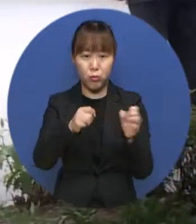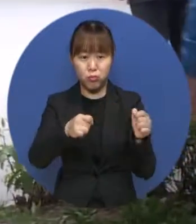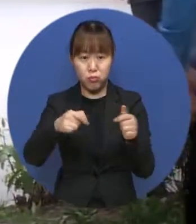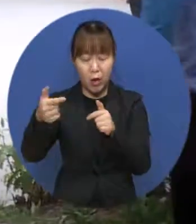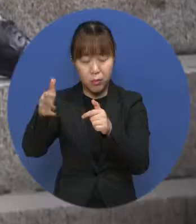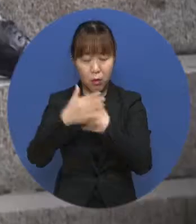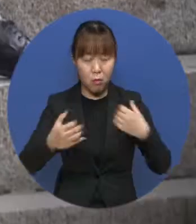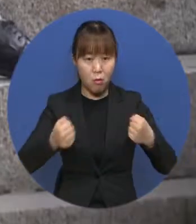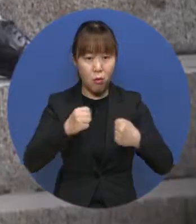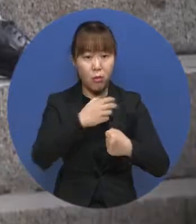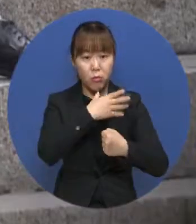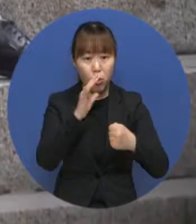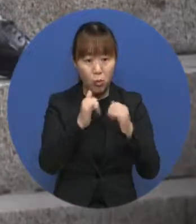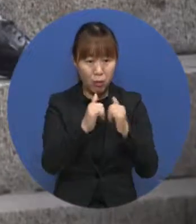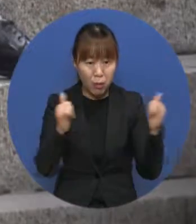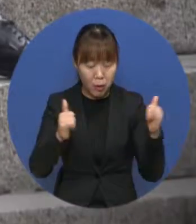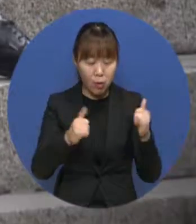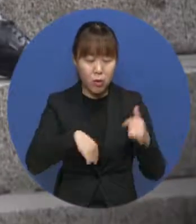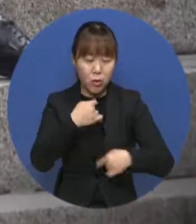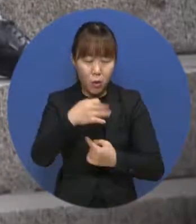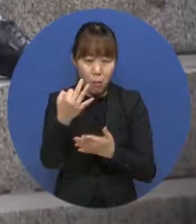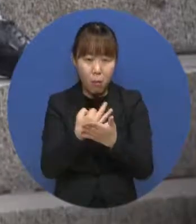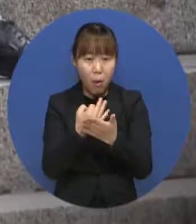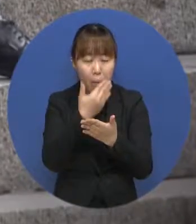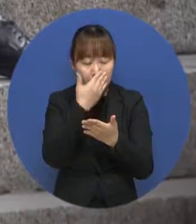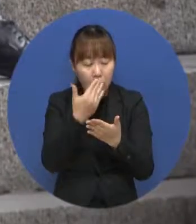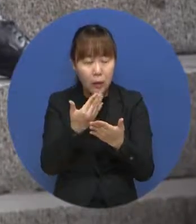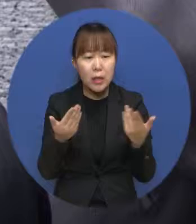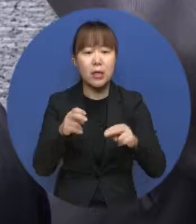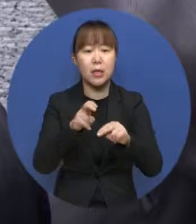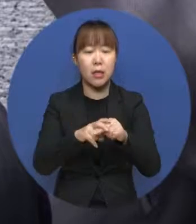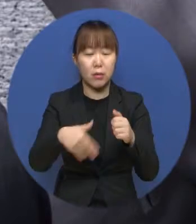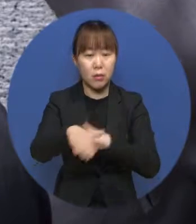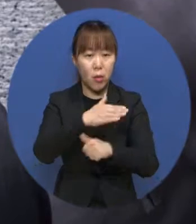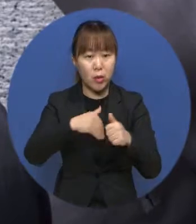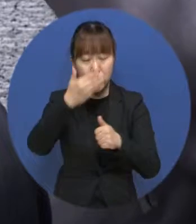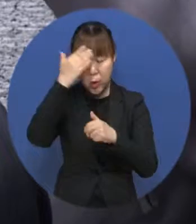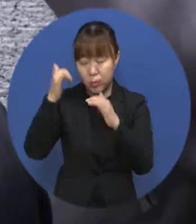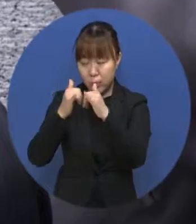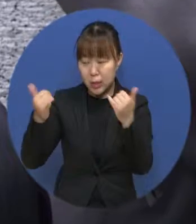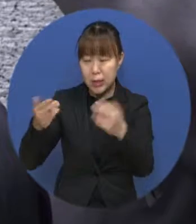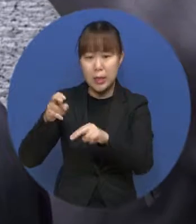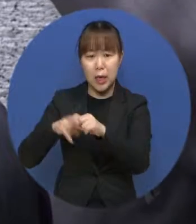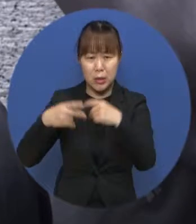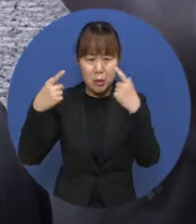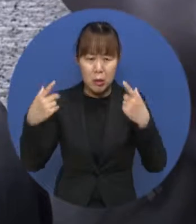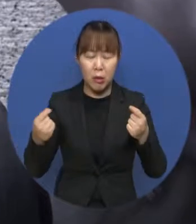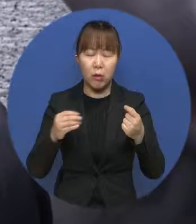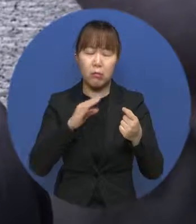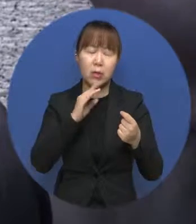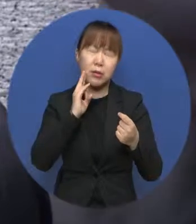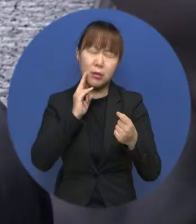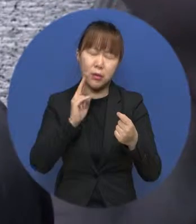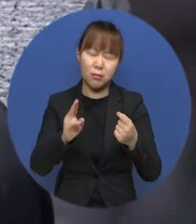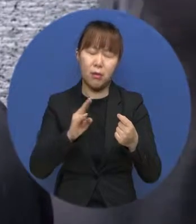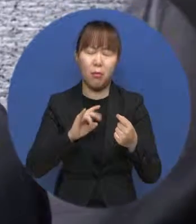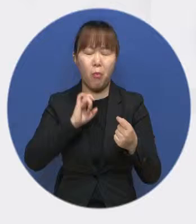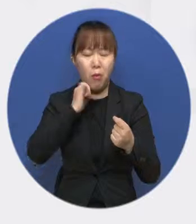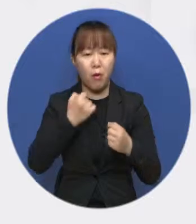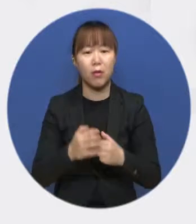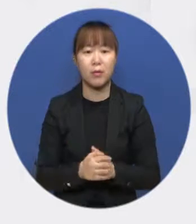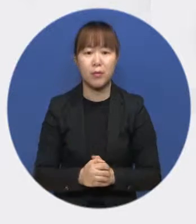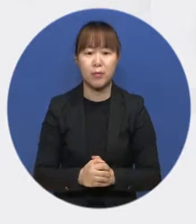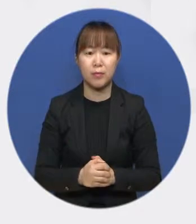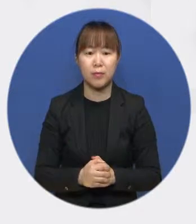데 건강한 노인들이 스스로 벌 수 있는 일자리 사정은 청년일자리 만큼이나 심각해 질 전망입니다